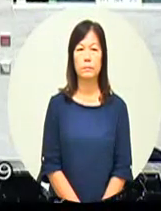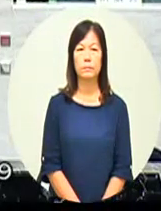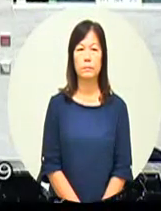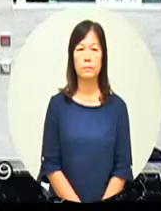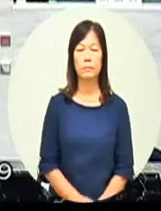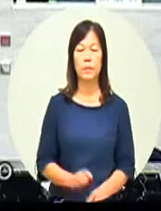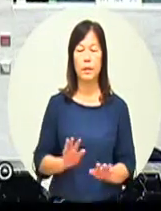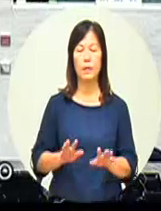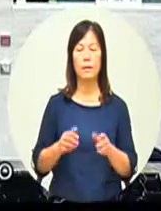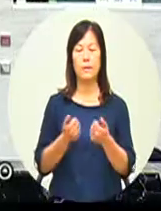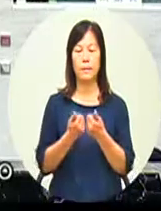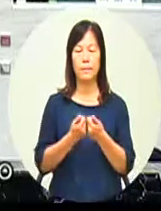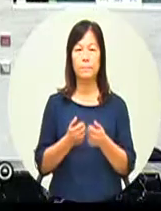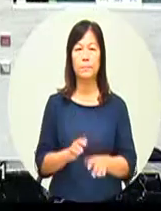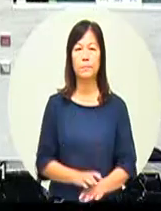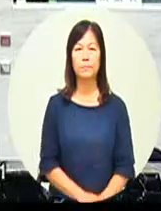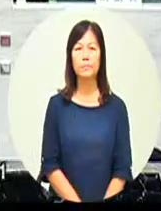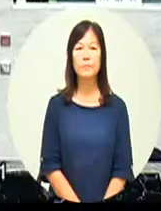好，我们现在开始开会。